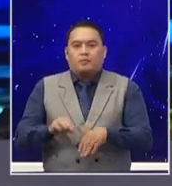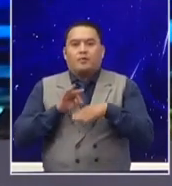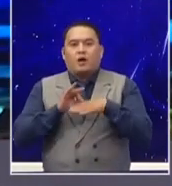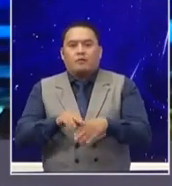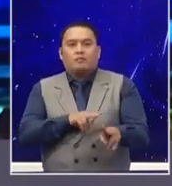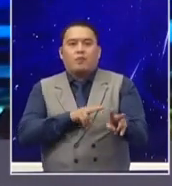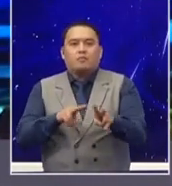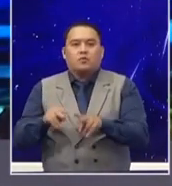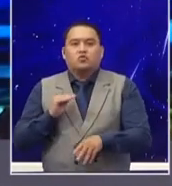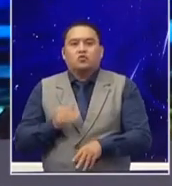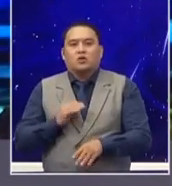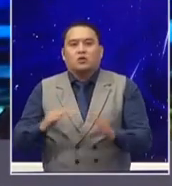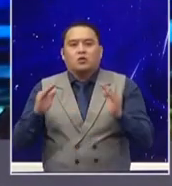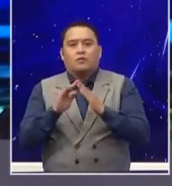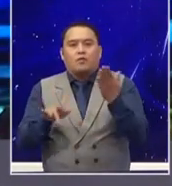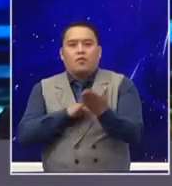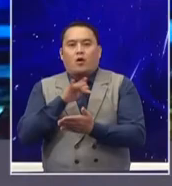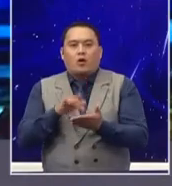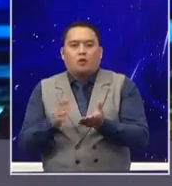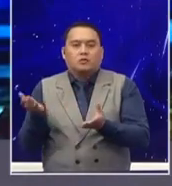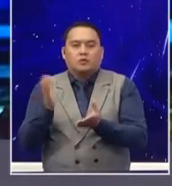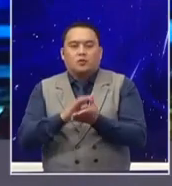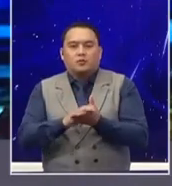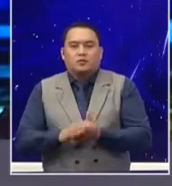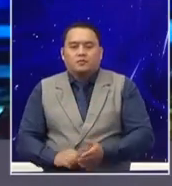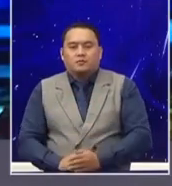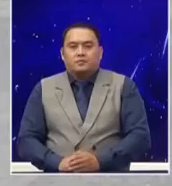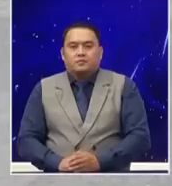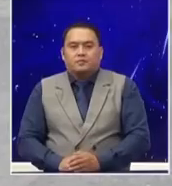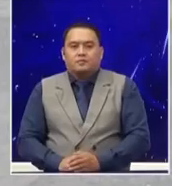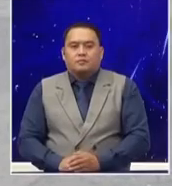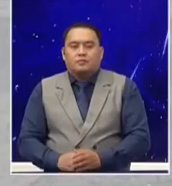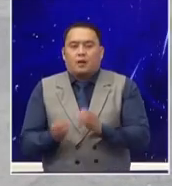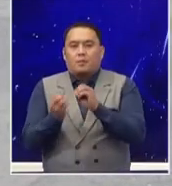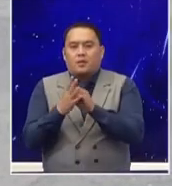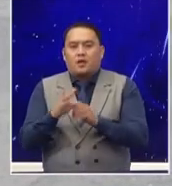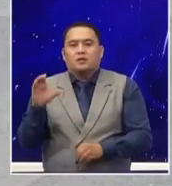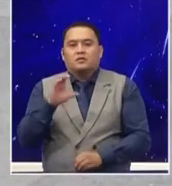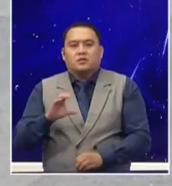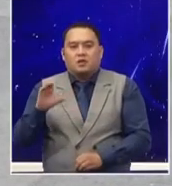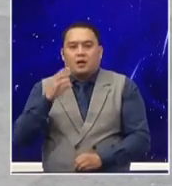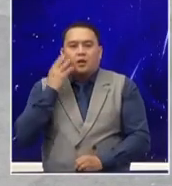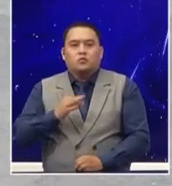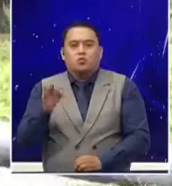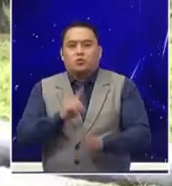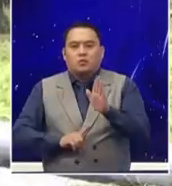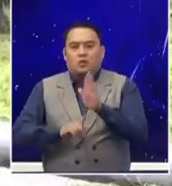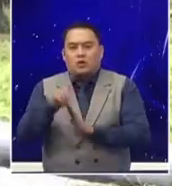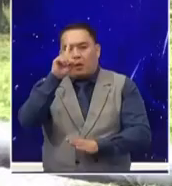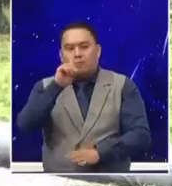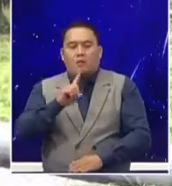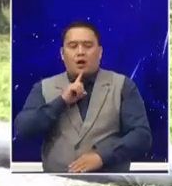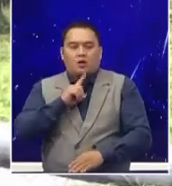проводимого мониторинга в частном секторе Моногорода ознакомился наш корреспондент. 15 сентября в Алматинской области стартовал